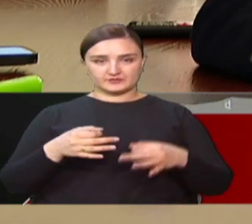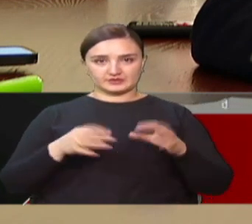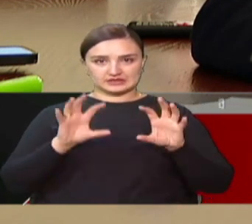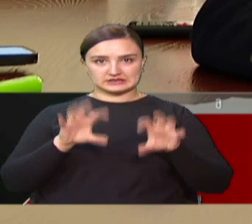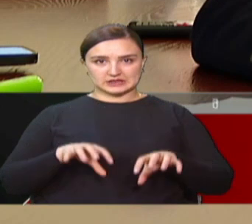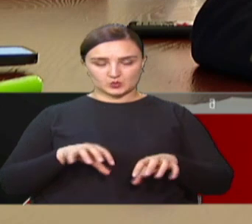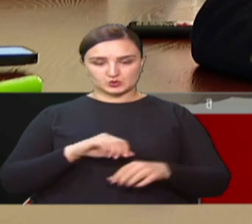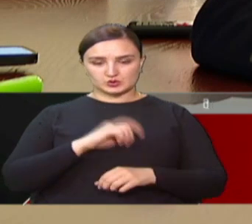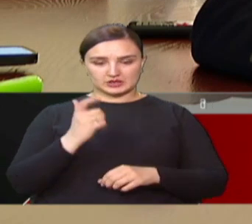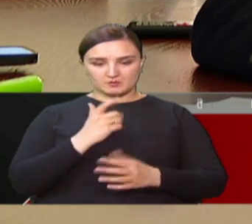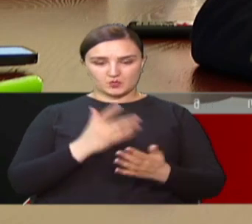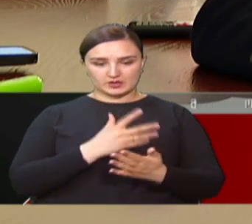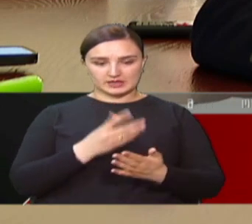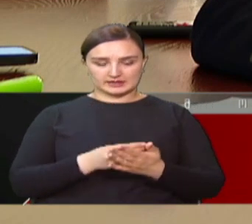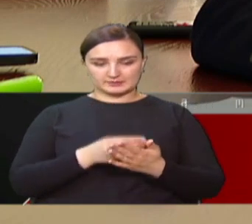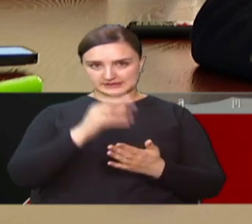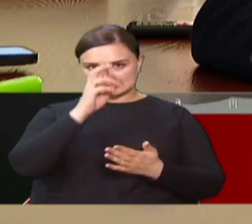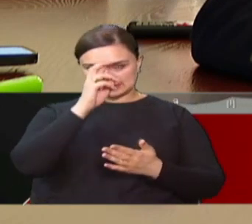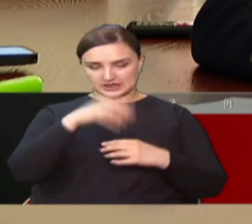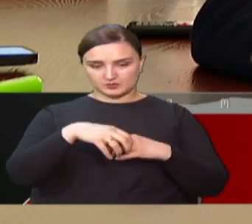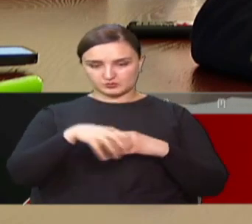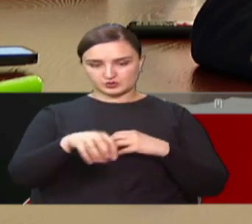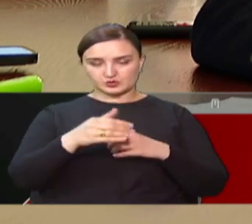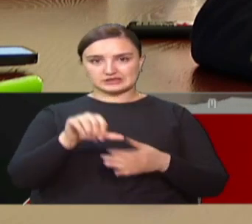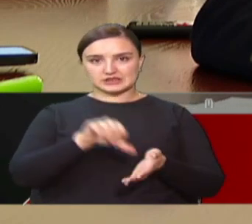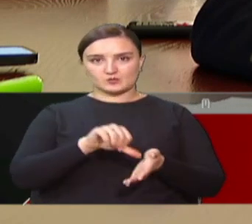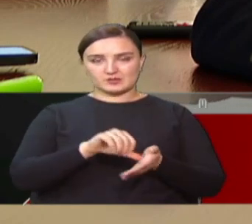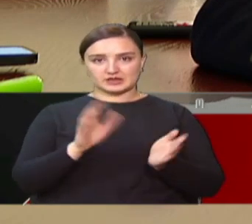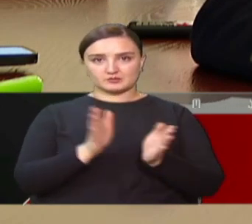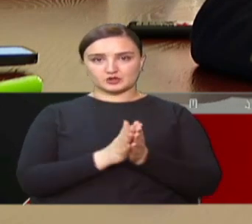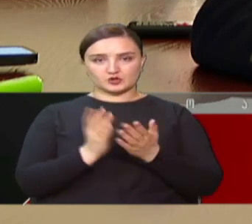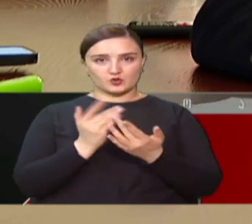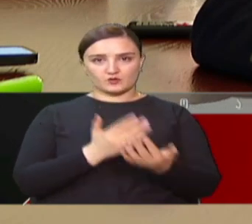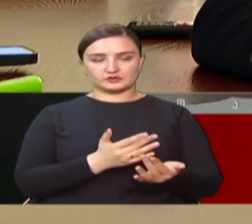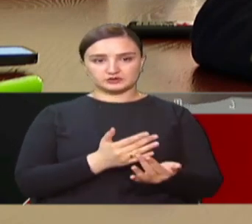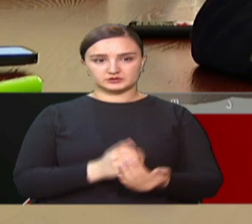საკონსტიტუციო დამოუკიდებელი სახელისუფლებო შტოს წარმომადგენლების თხოვნით